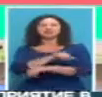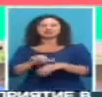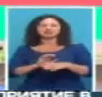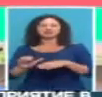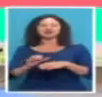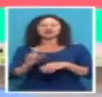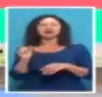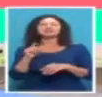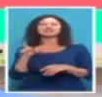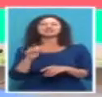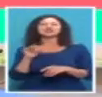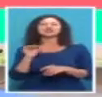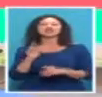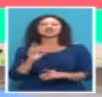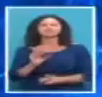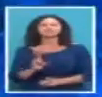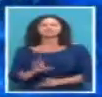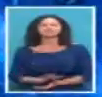Азербайджана и транзита.